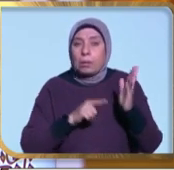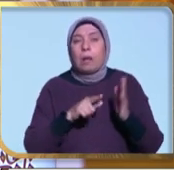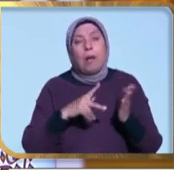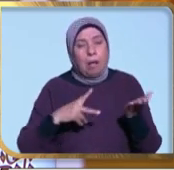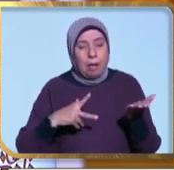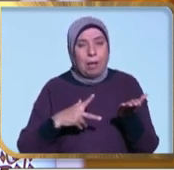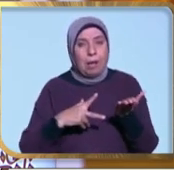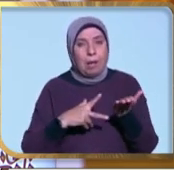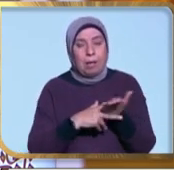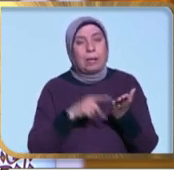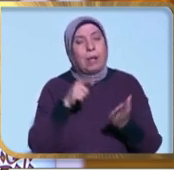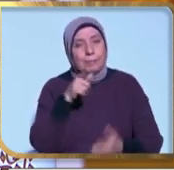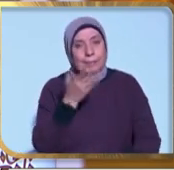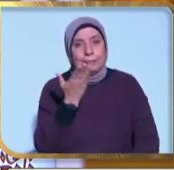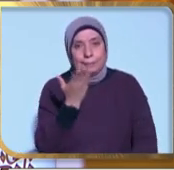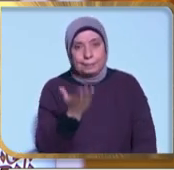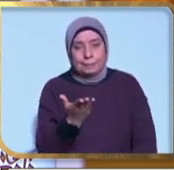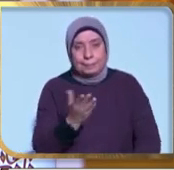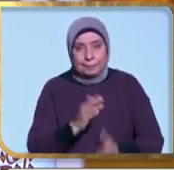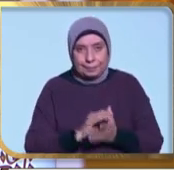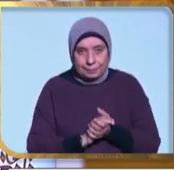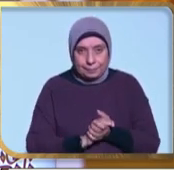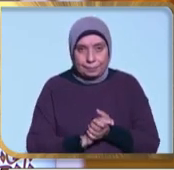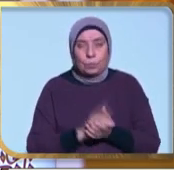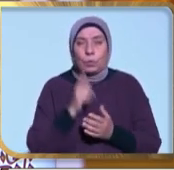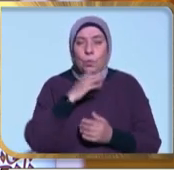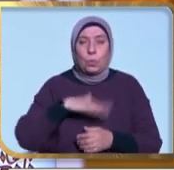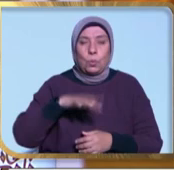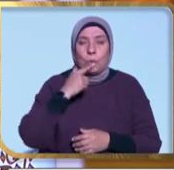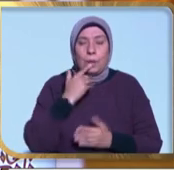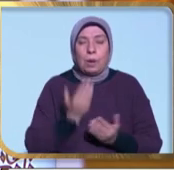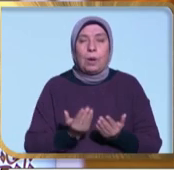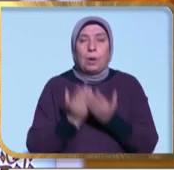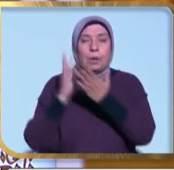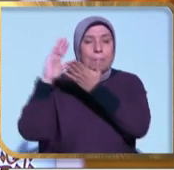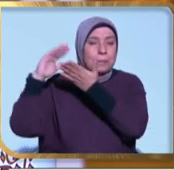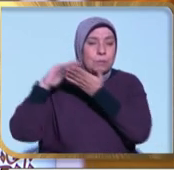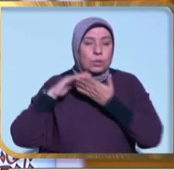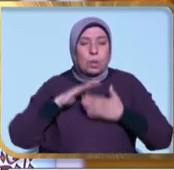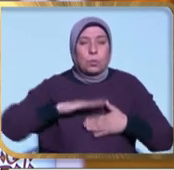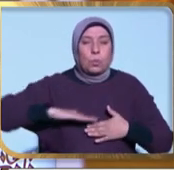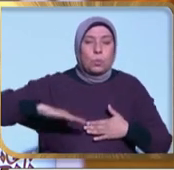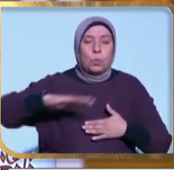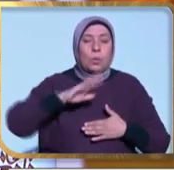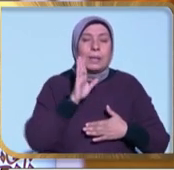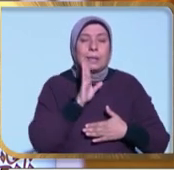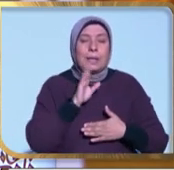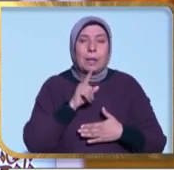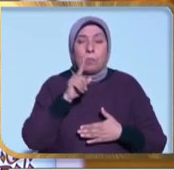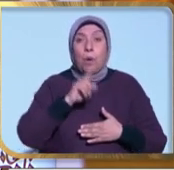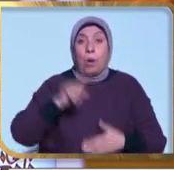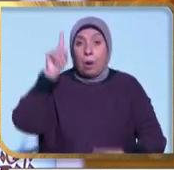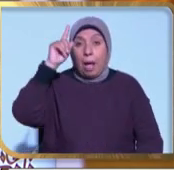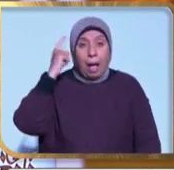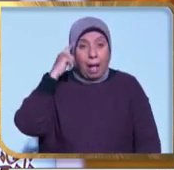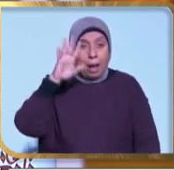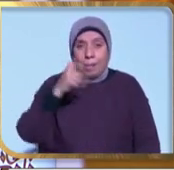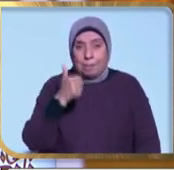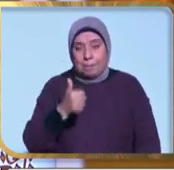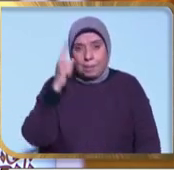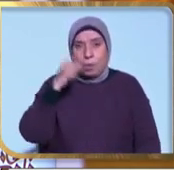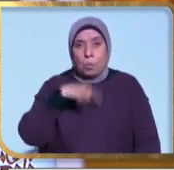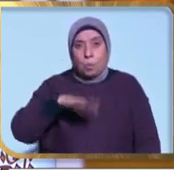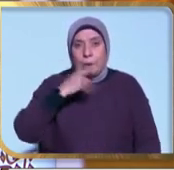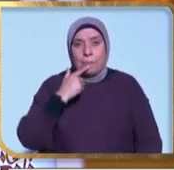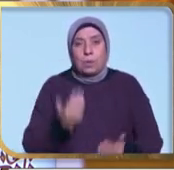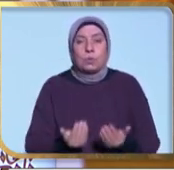تعتبر كانها كالضرس الله سبحانه وتعالى ان ينفعنا بما علمنا والله تعالى اعلى واعلم وقال ربكم ادعوني